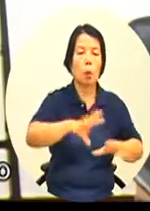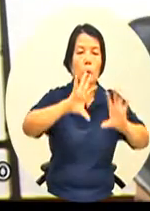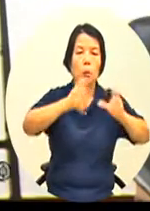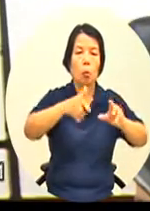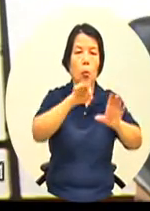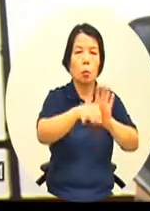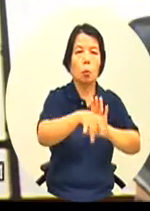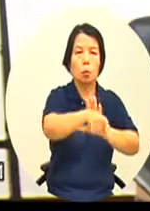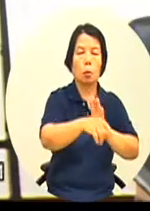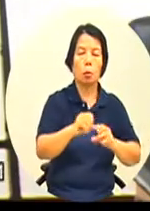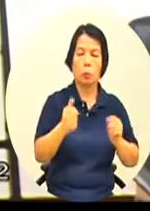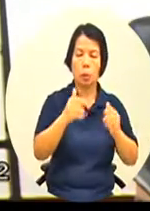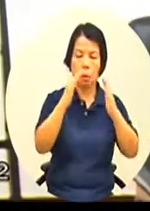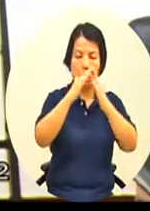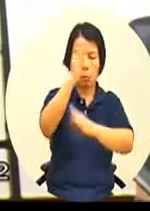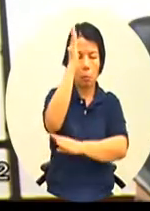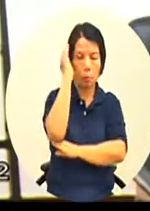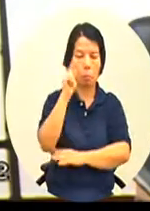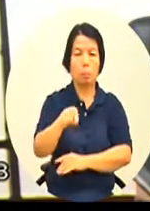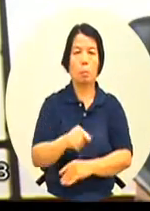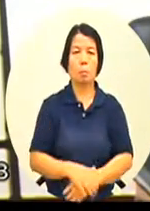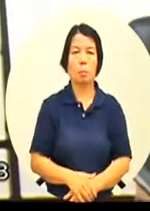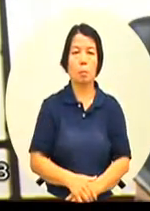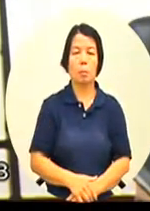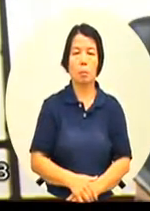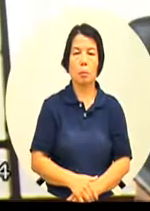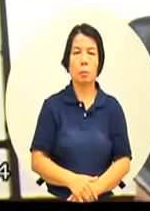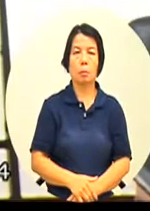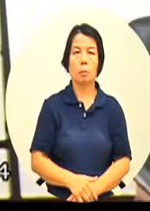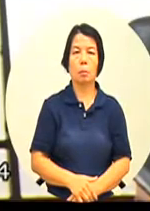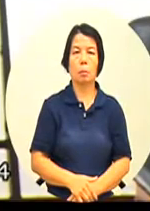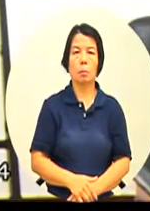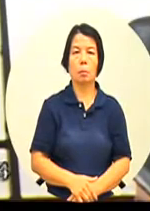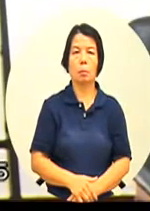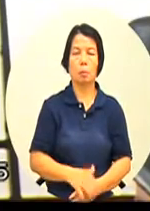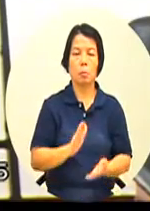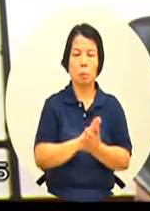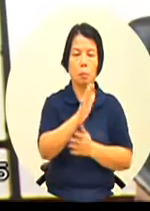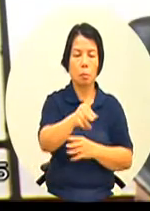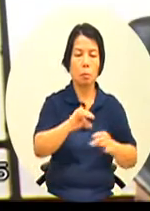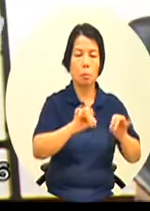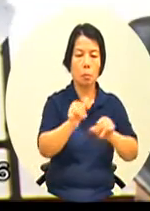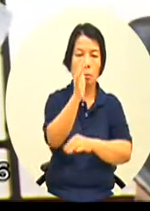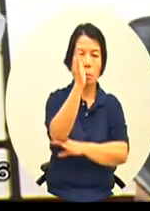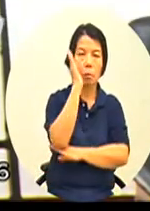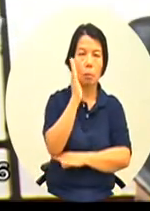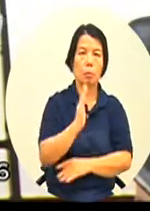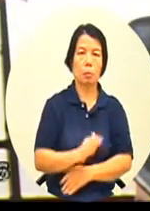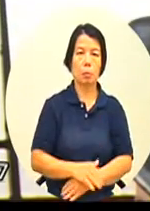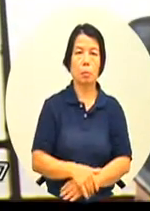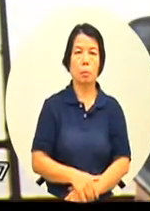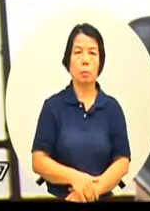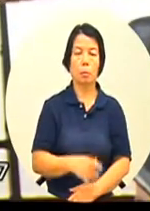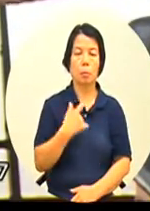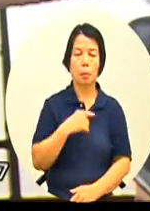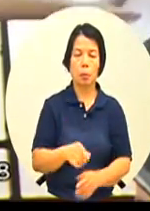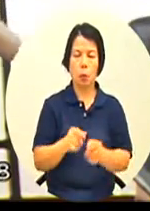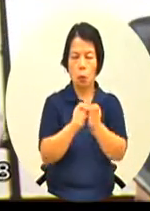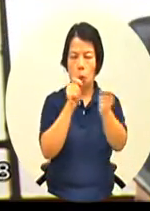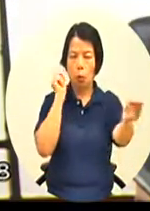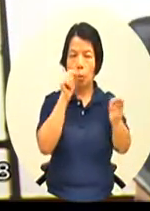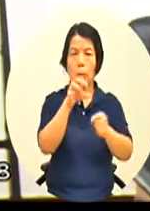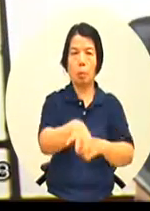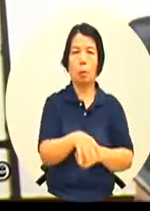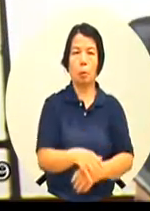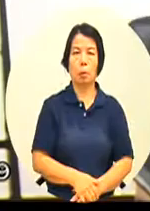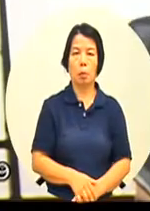不是市政府的管辖的哈。然后后来这个。他的地震又是在比较远的地方，因为我